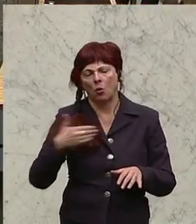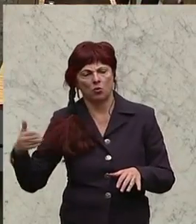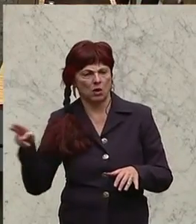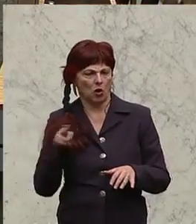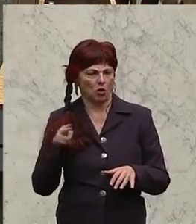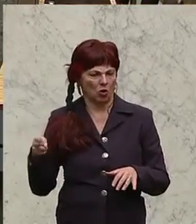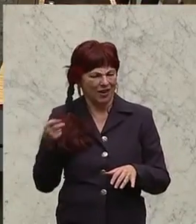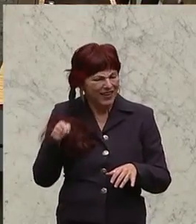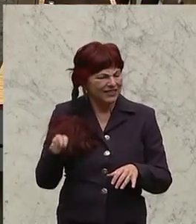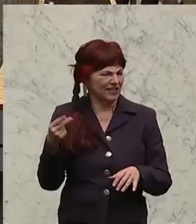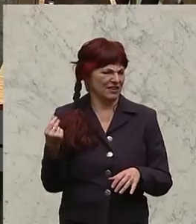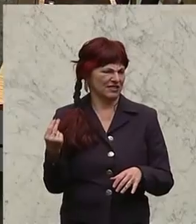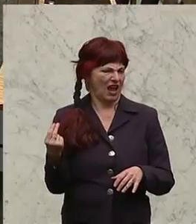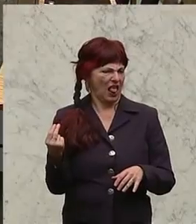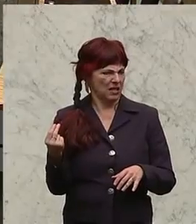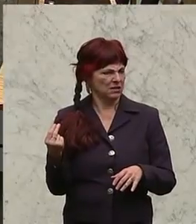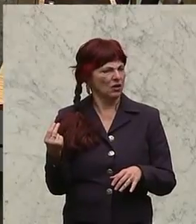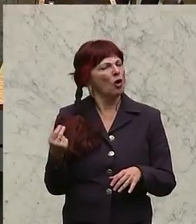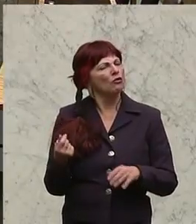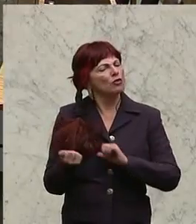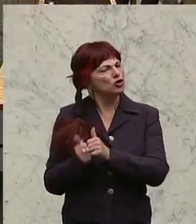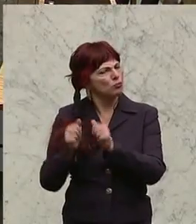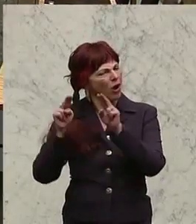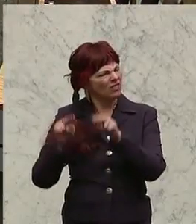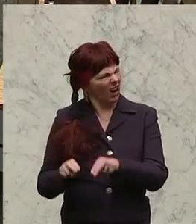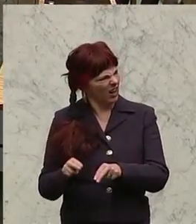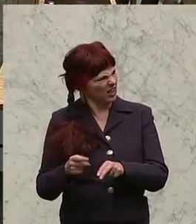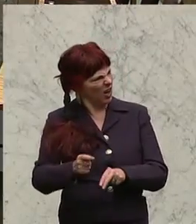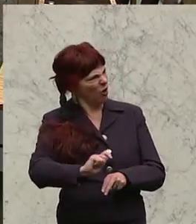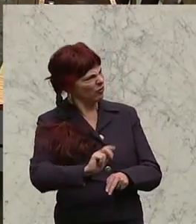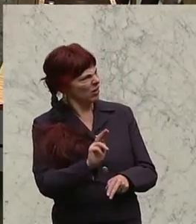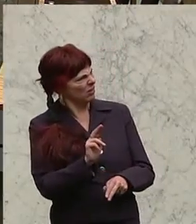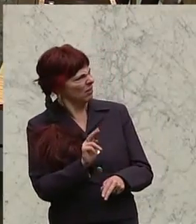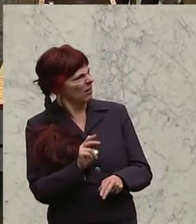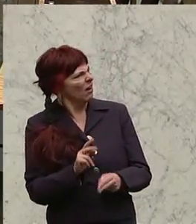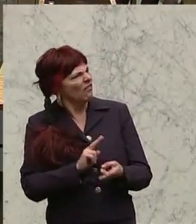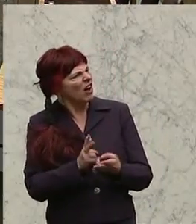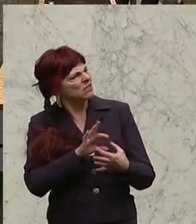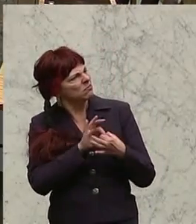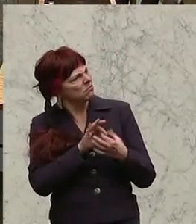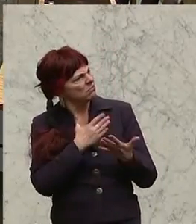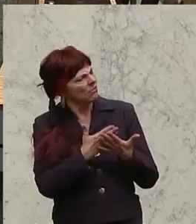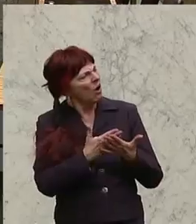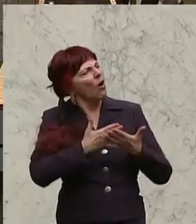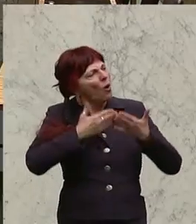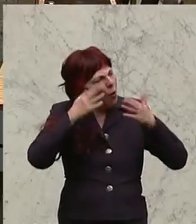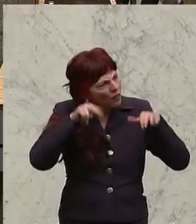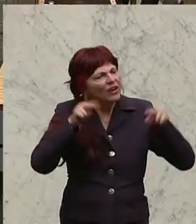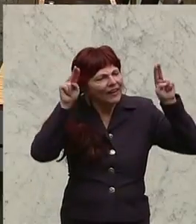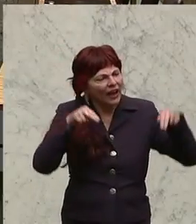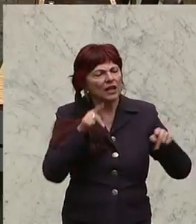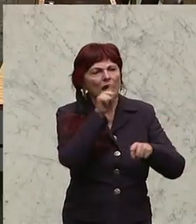Sportrechte, lassen sich mit der Erfüllung des öffentlich-rechtlichen Auftrages nur schwer erklären. Und Ziel des ORF muss es sein, eine